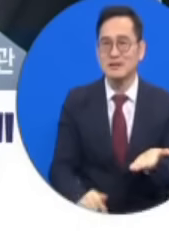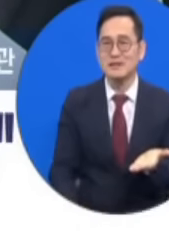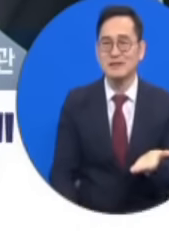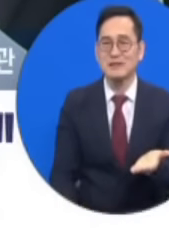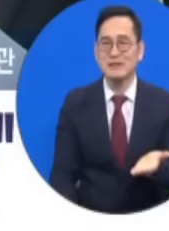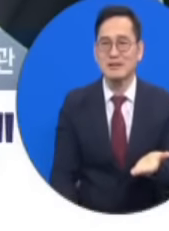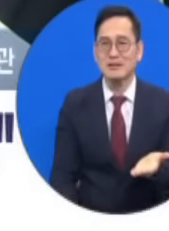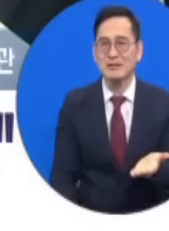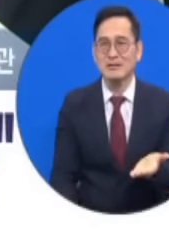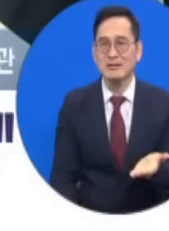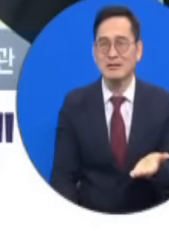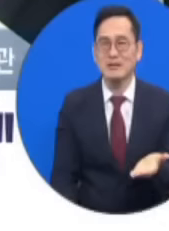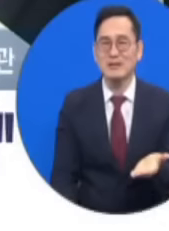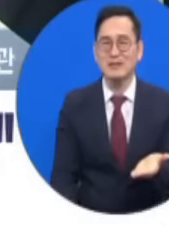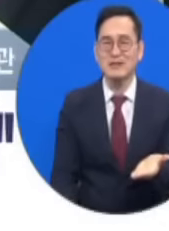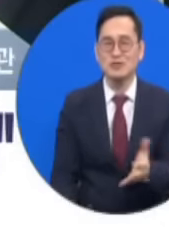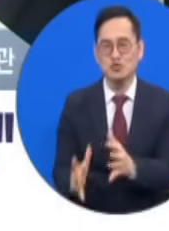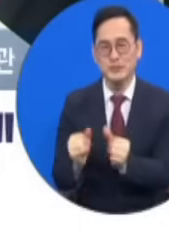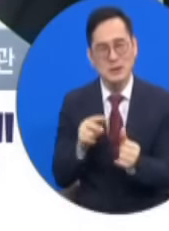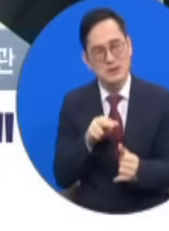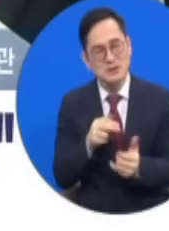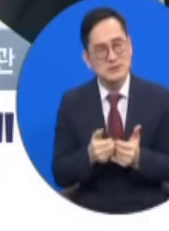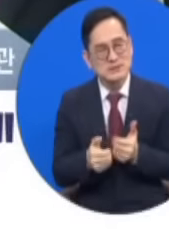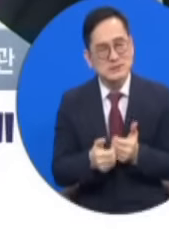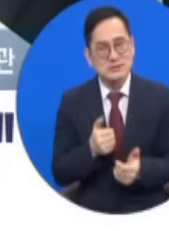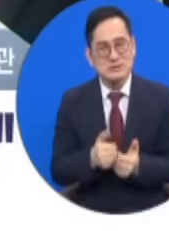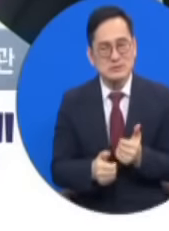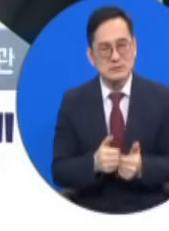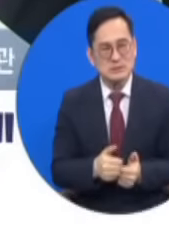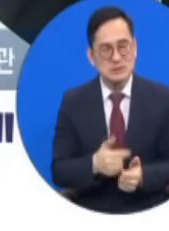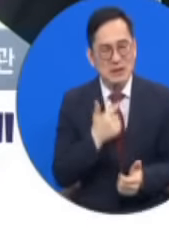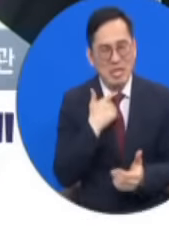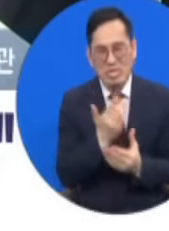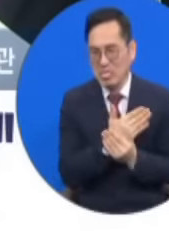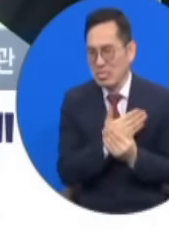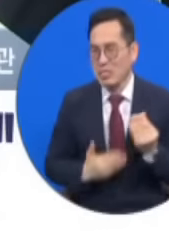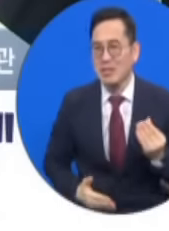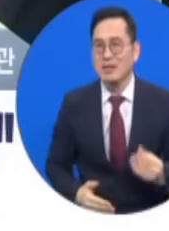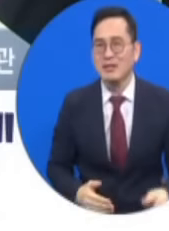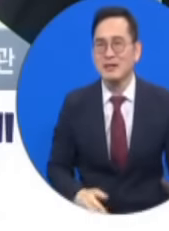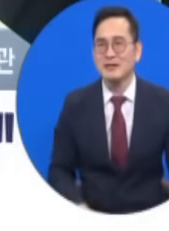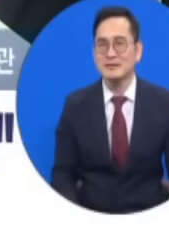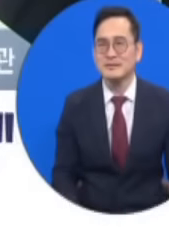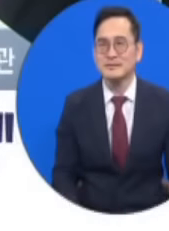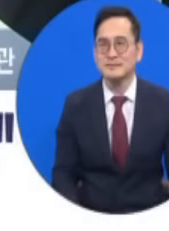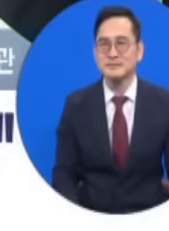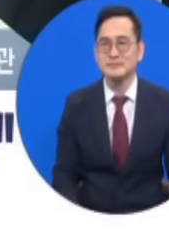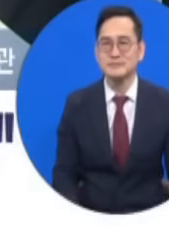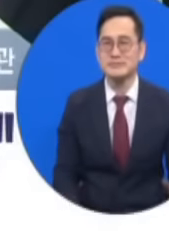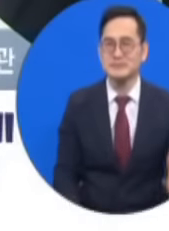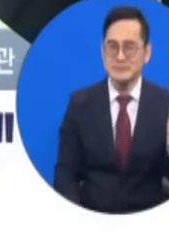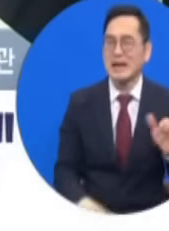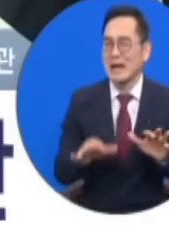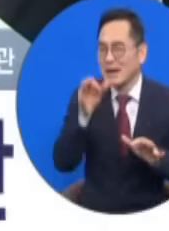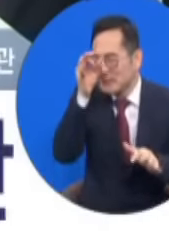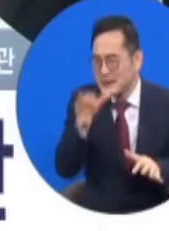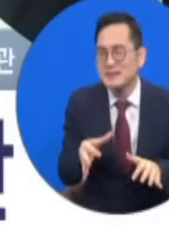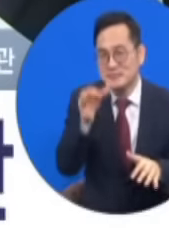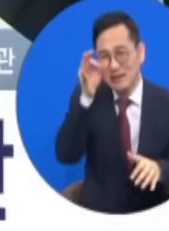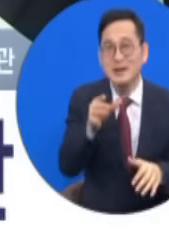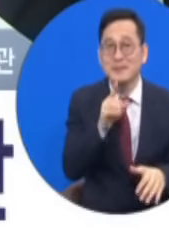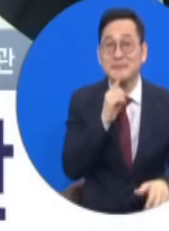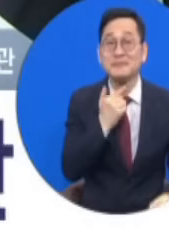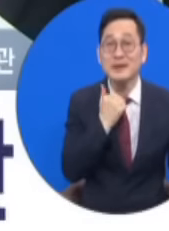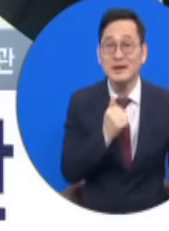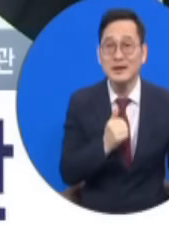좀 아, 국민 눈높이에 맞지 않고 본인도 뭐 물론 이제 사과를 했습니다. 아, 그동안에 뭐 사회통념과 뭐 국민 이제 뭐